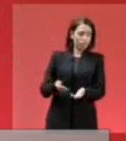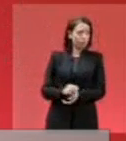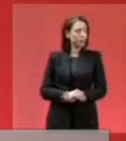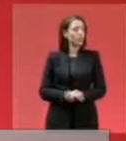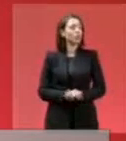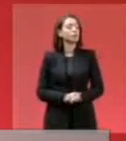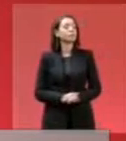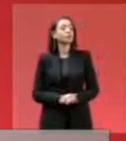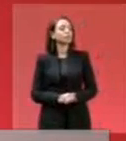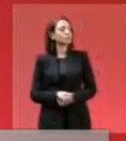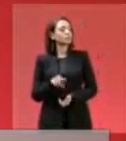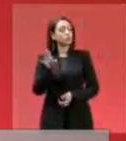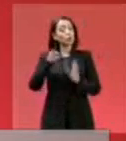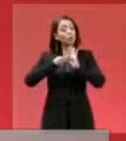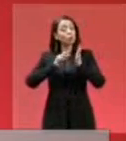διότι σε αυτόν τον τόπο,